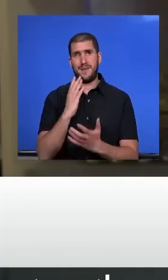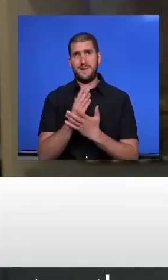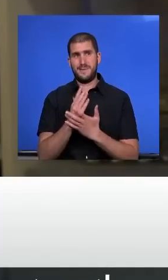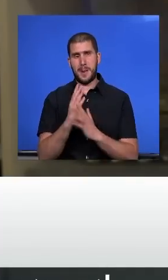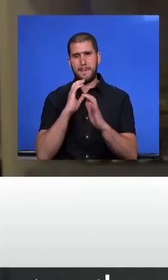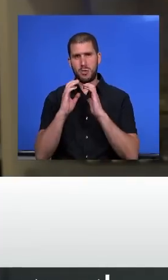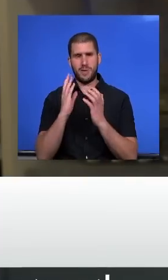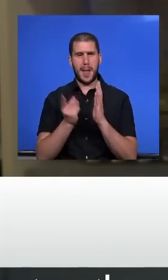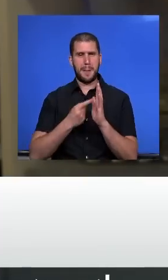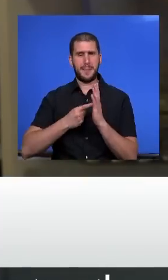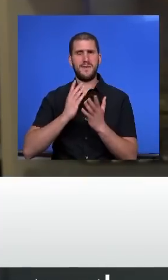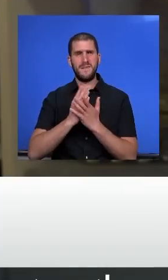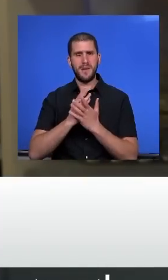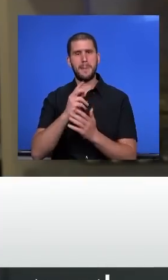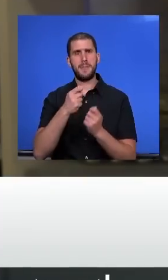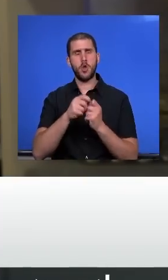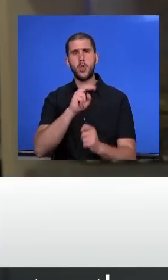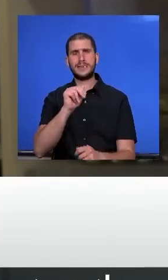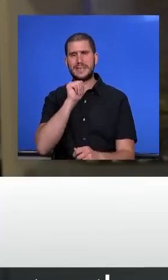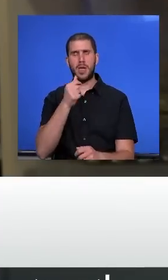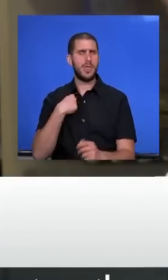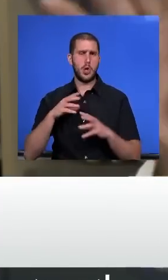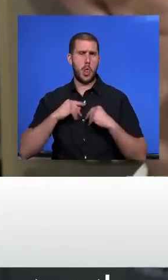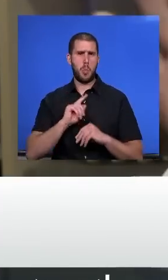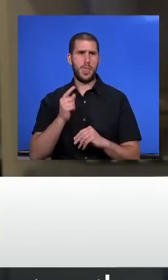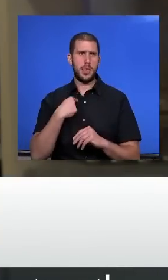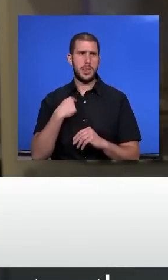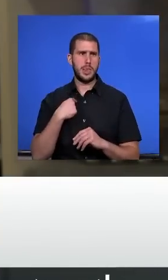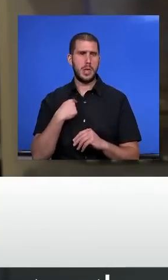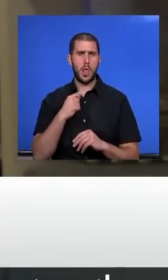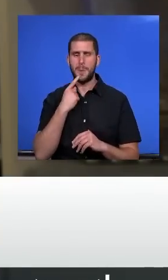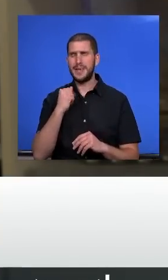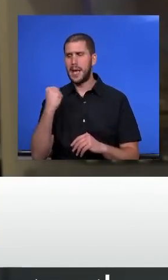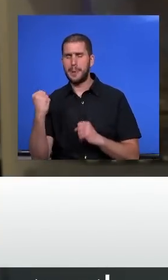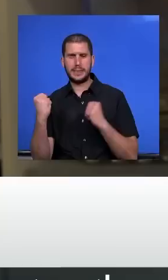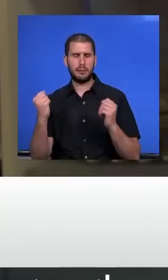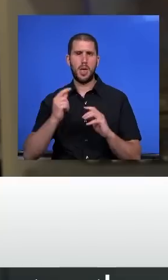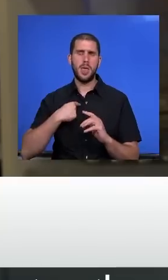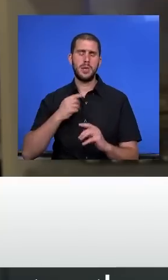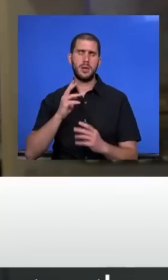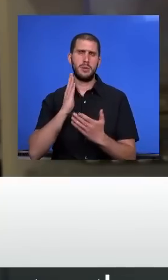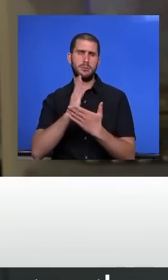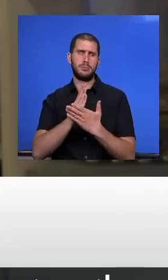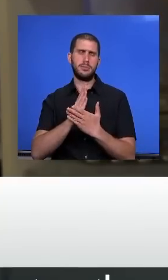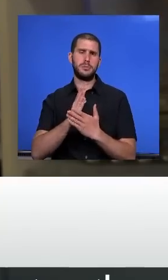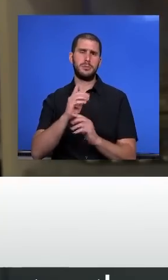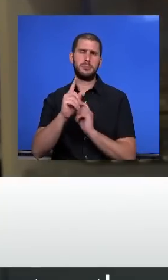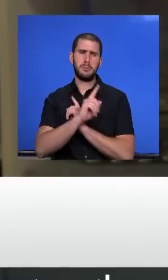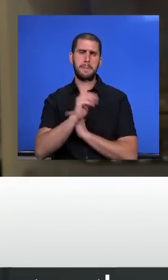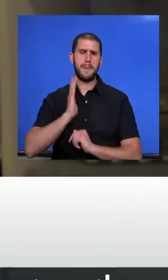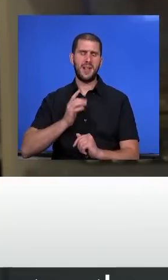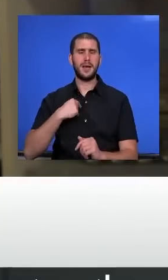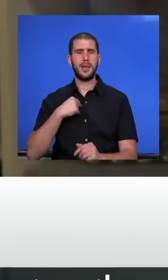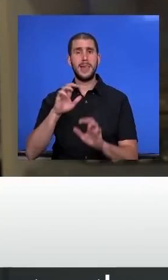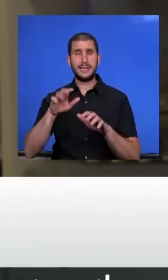בתקשורת כמה פעמים בנושא של סרבנות. אני לא מוכן, אני לא הבאתי שמאלה ימינה, אני ממלכתי בנושא הזה, ואני לפי דעתי הנשיא צריך